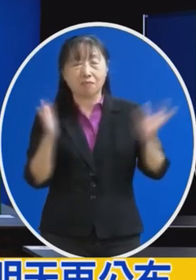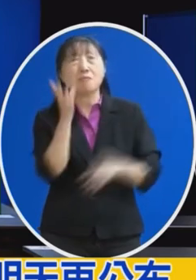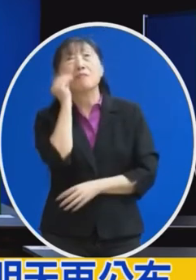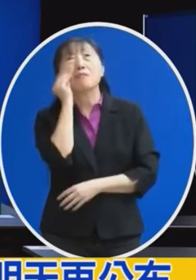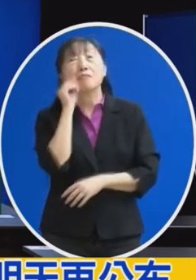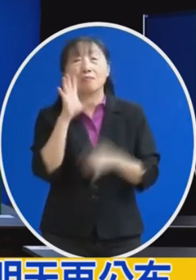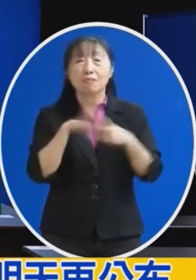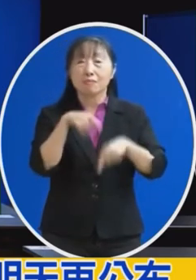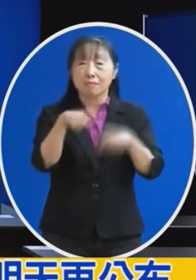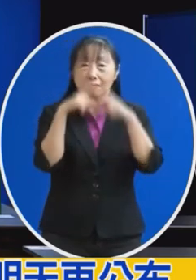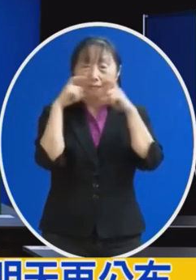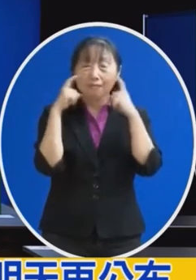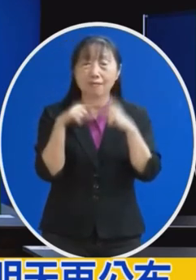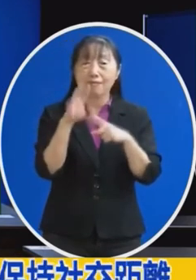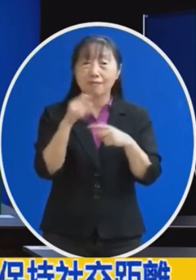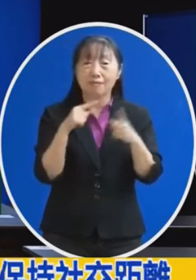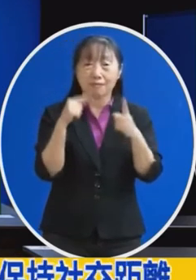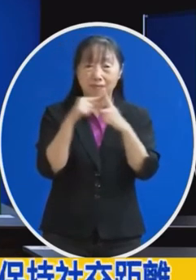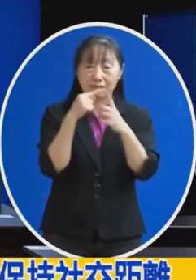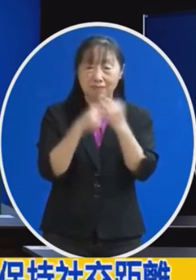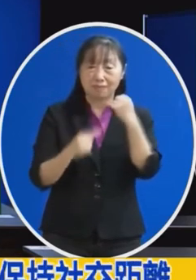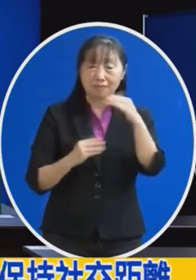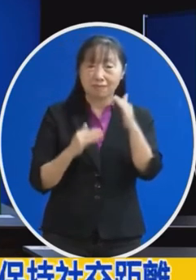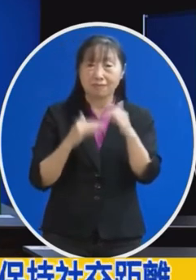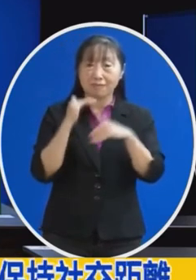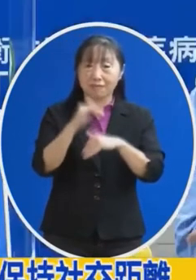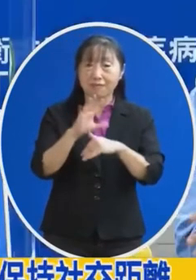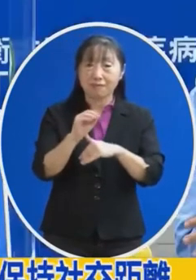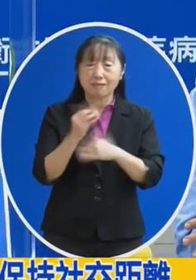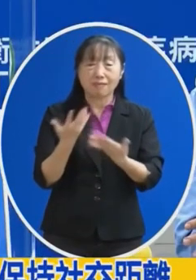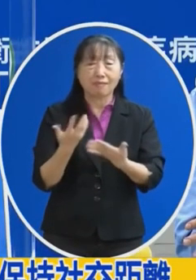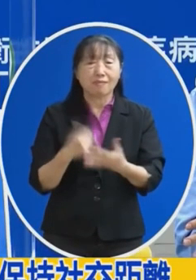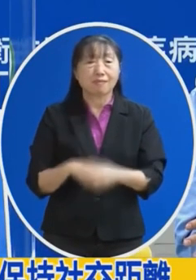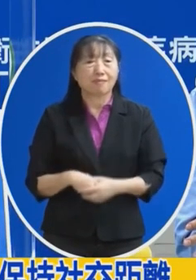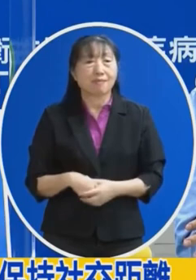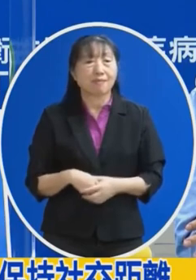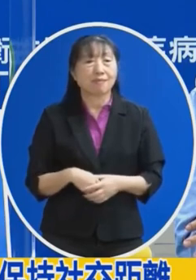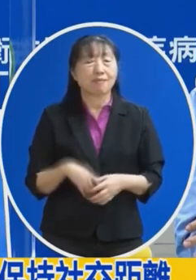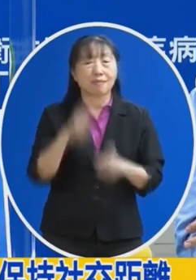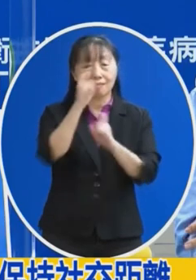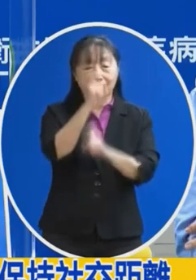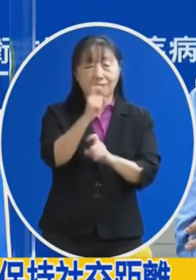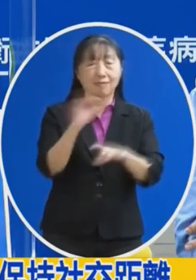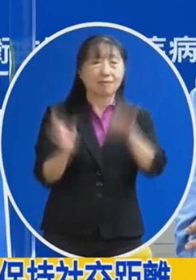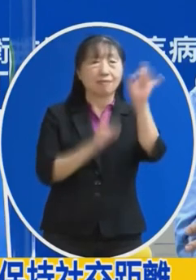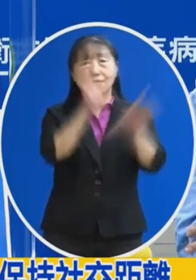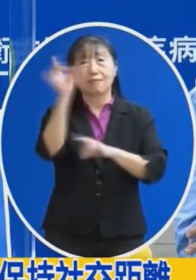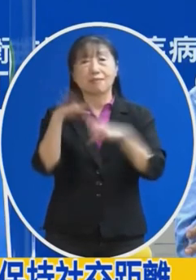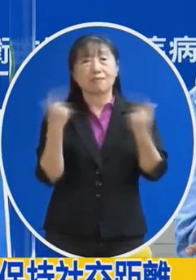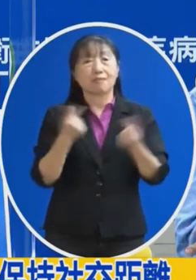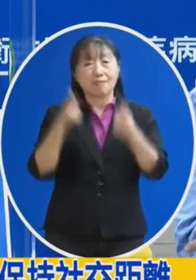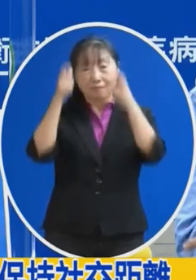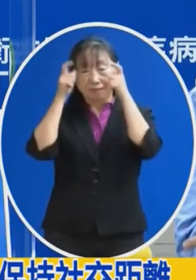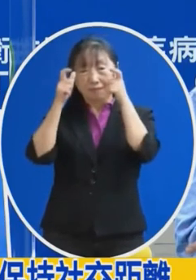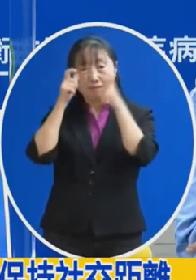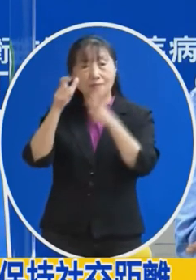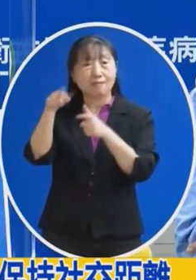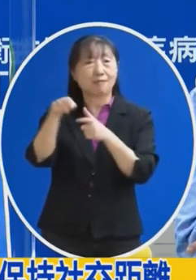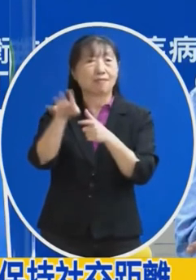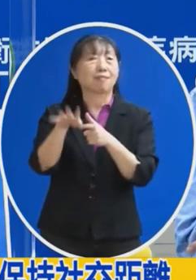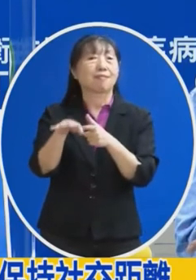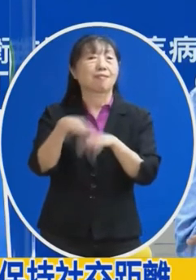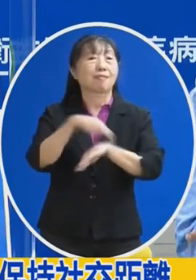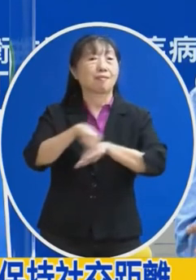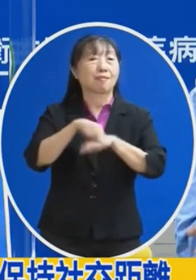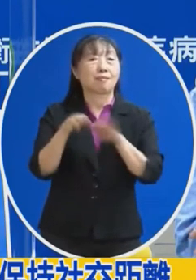中心有没有什么人数限制吗？谢谢。 烟火事情哈，我想高雄那个地方已经做了很妥适